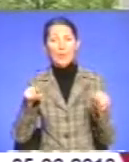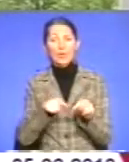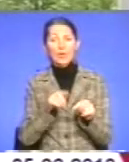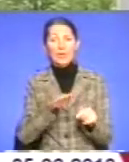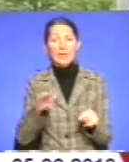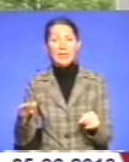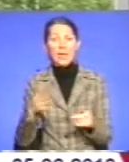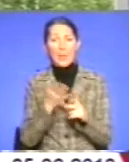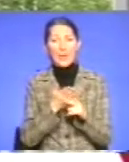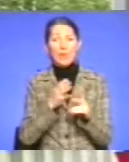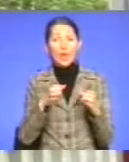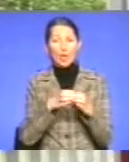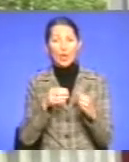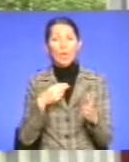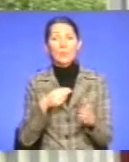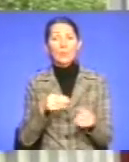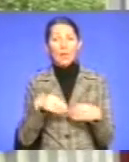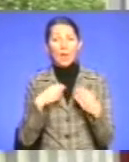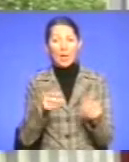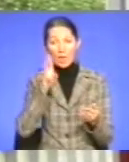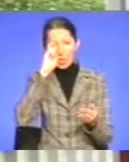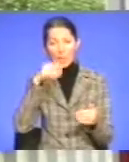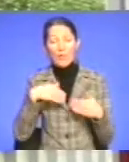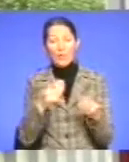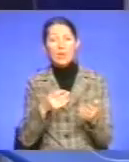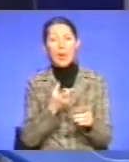категорій виділили на 500 000 гривень більше, ніж торік.